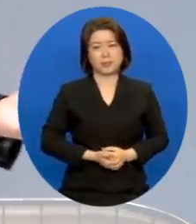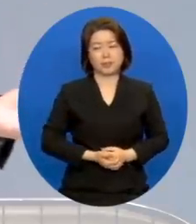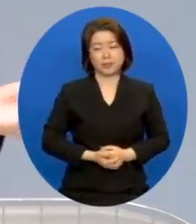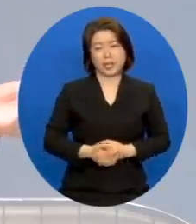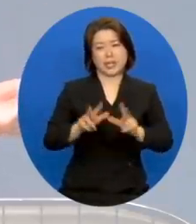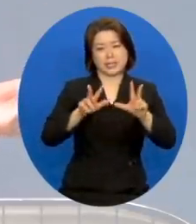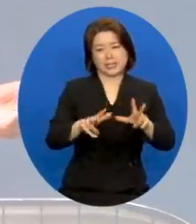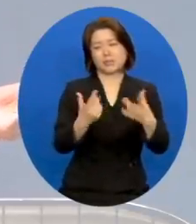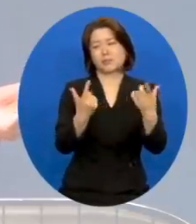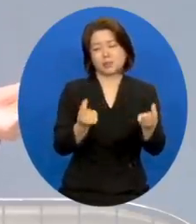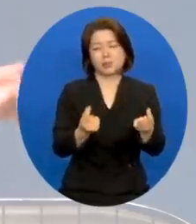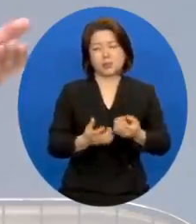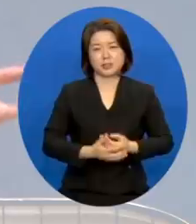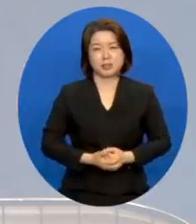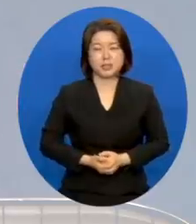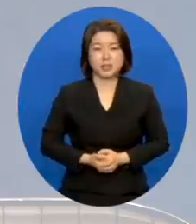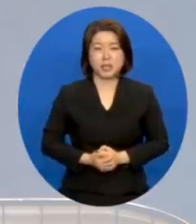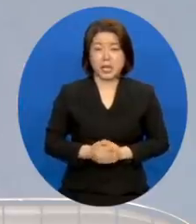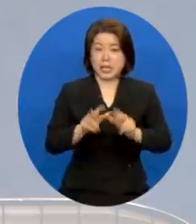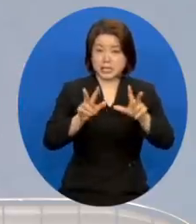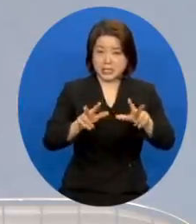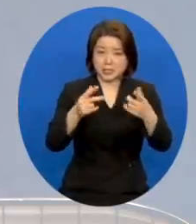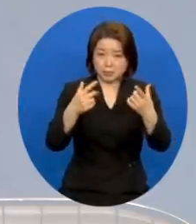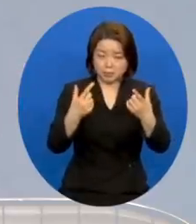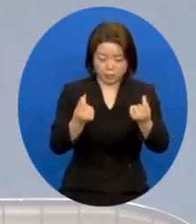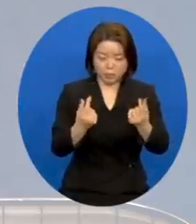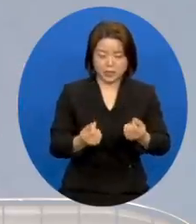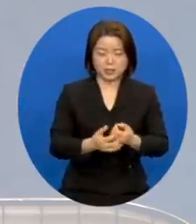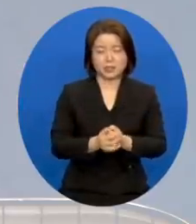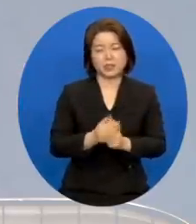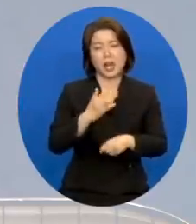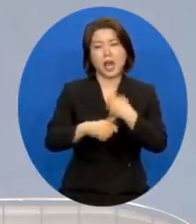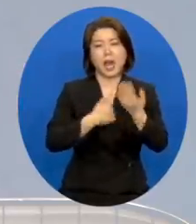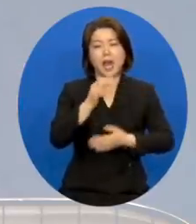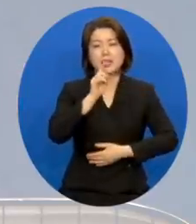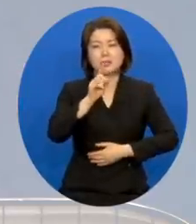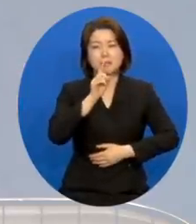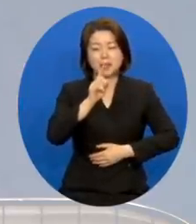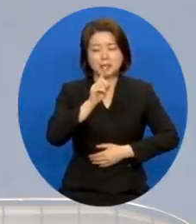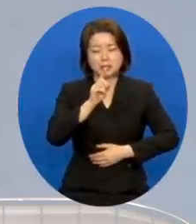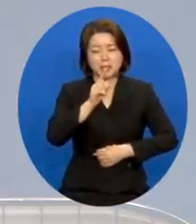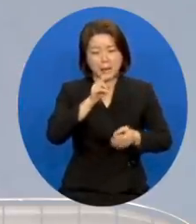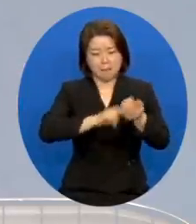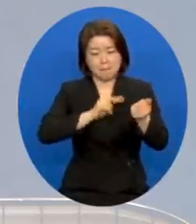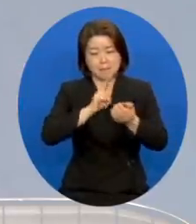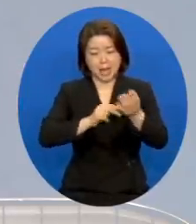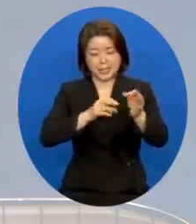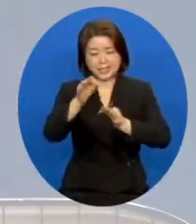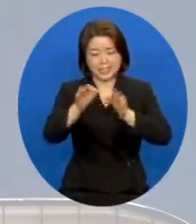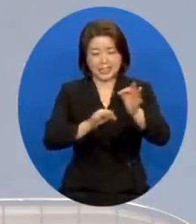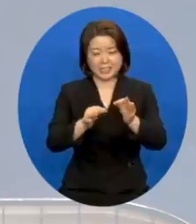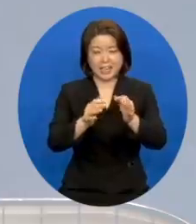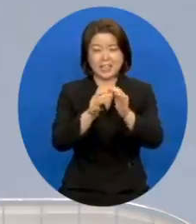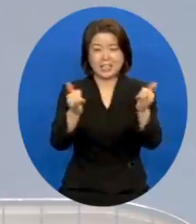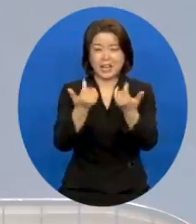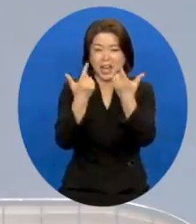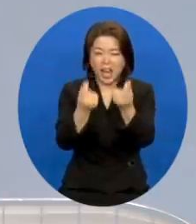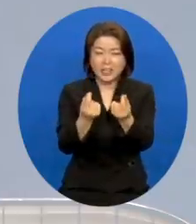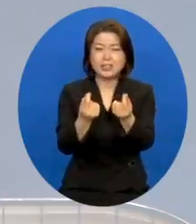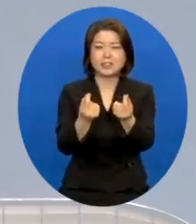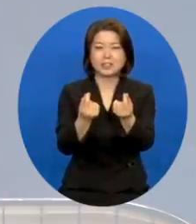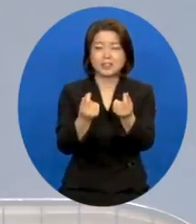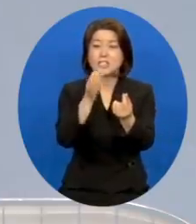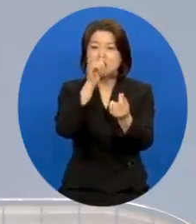지금도 그랬습니다 지금도 하나님의 말씀을 팔아 먹고사는 장사 꿈 같은 이들이 있어요